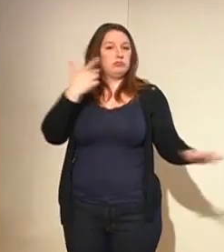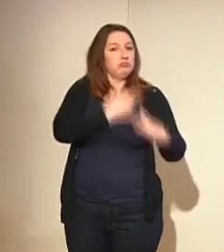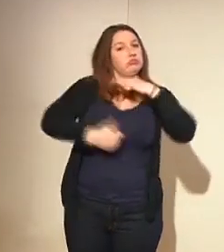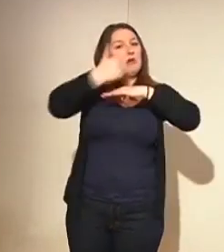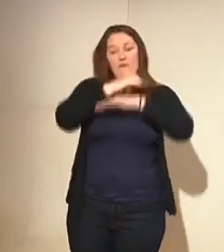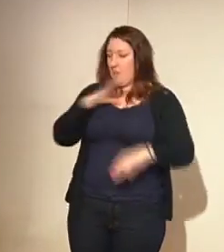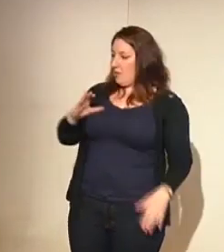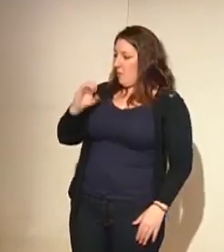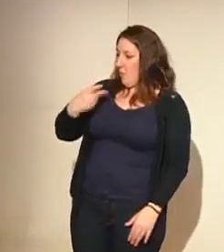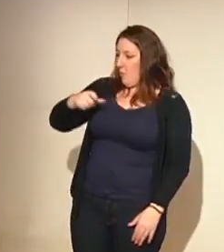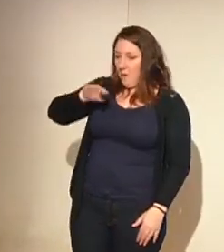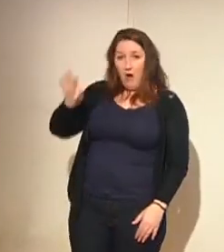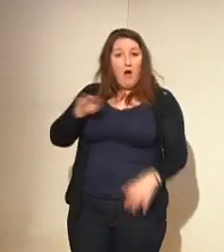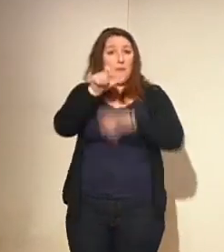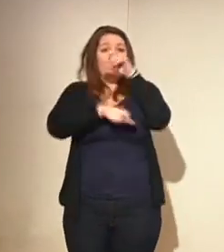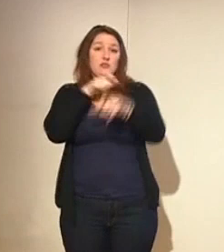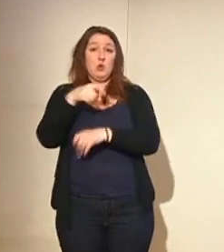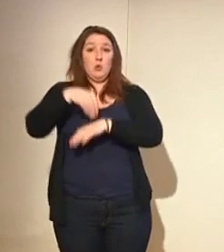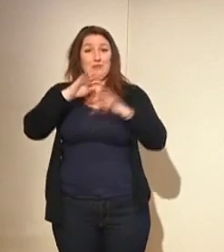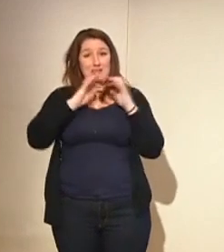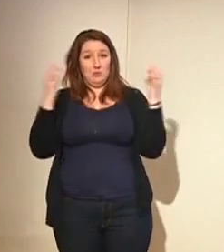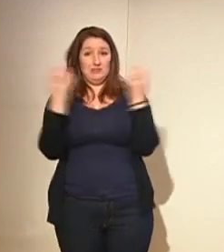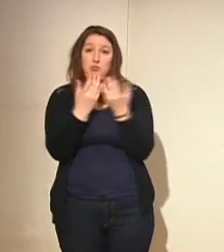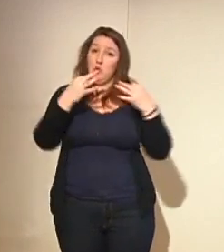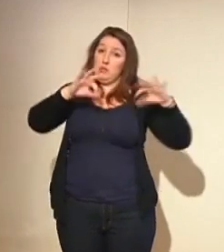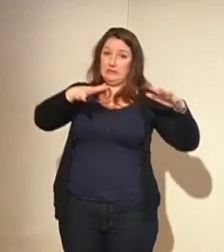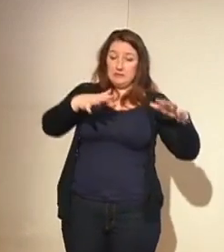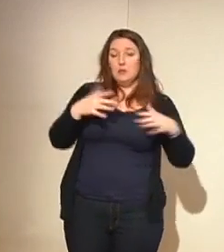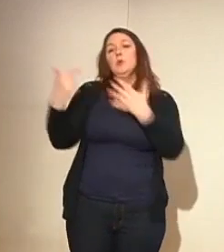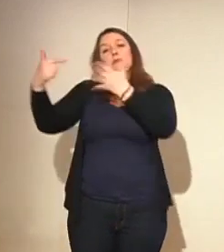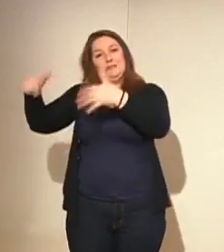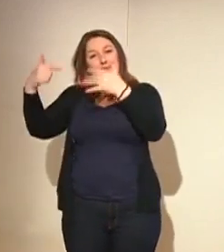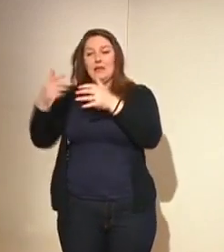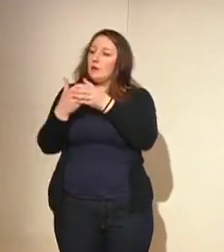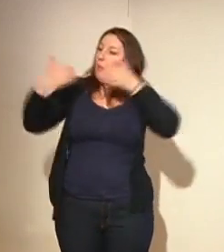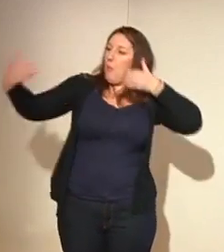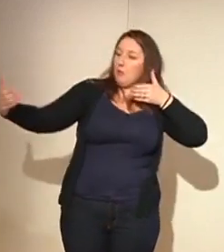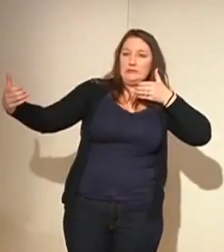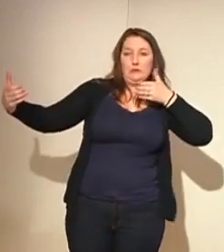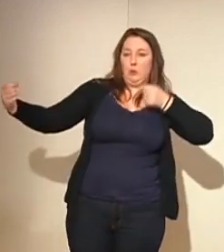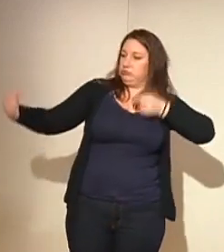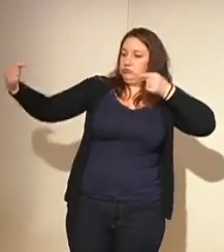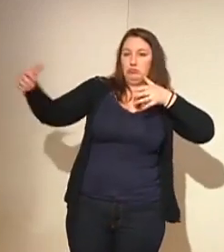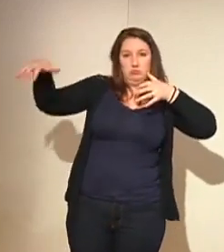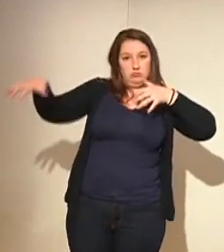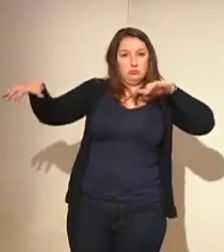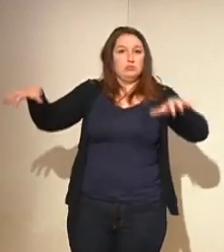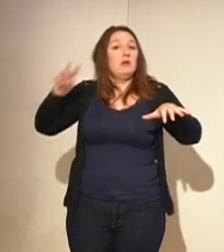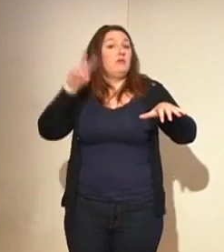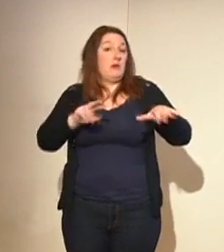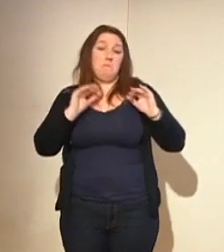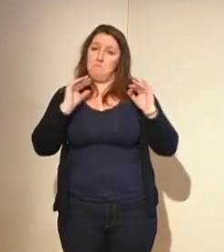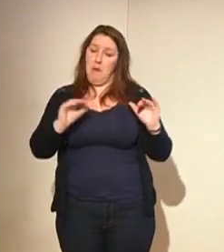dizaine de simples conseillers municipaux en plus de 17 conseillers de l'opposition donc même s'ils ne font pas